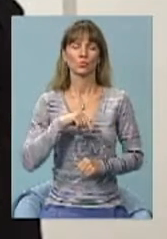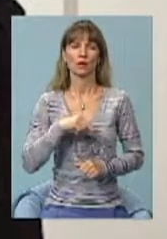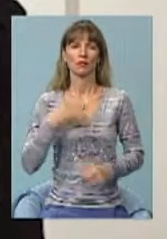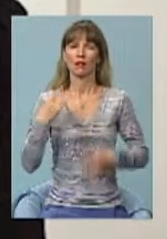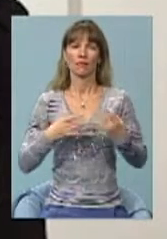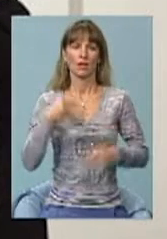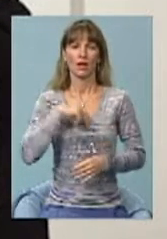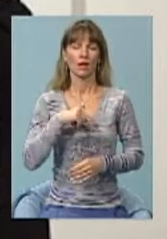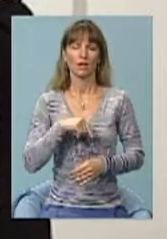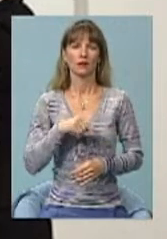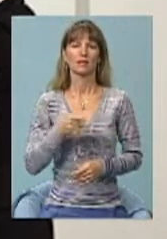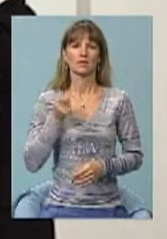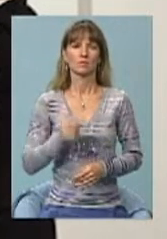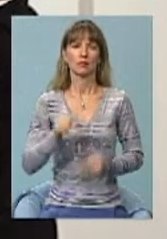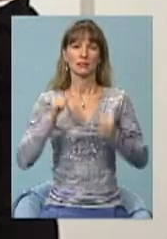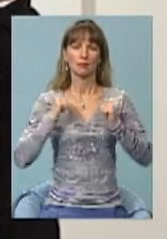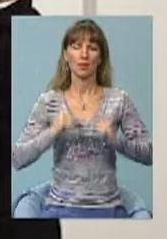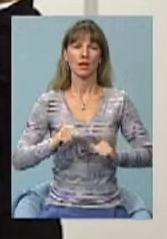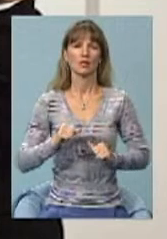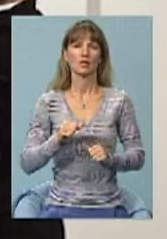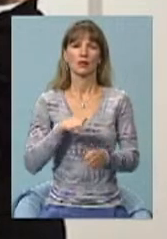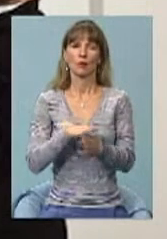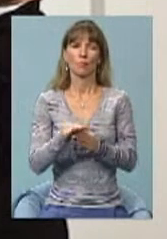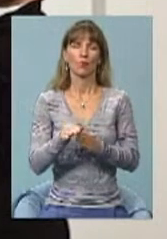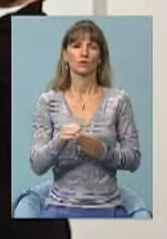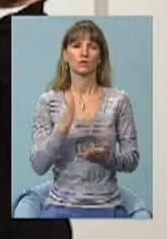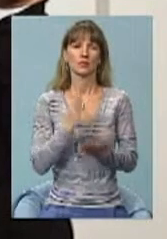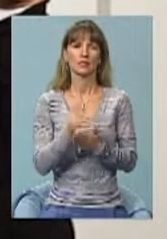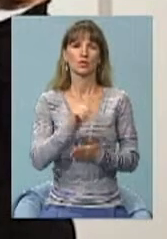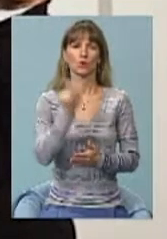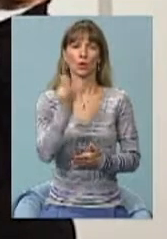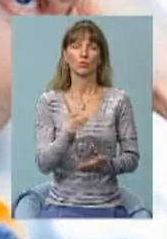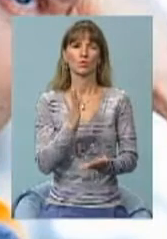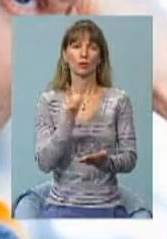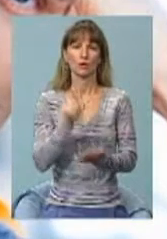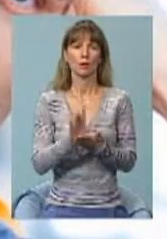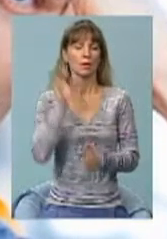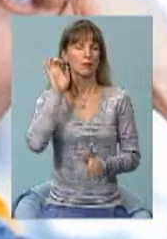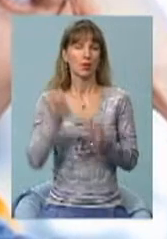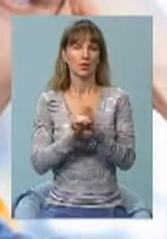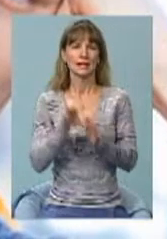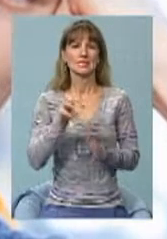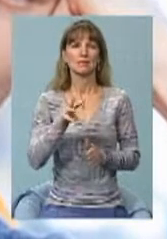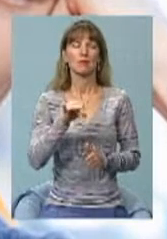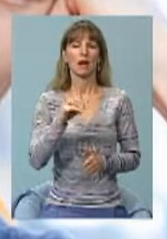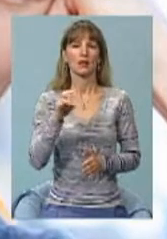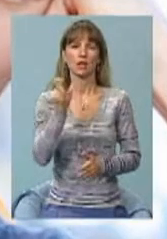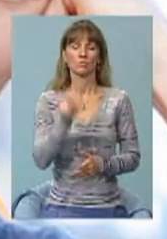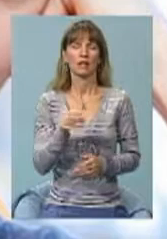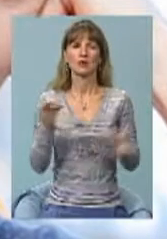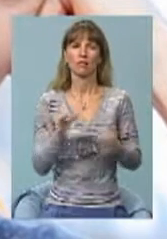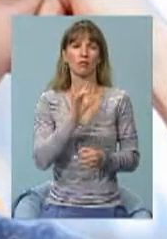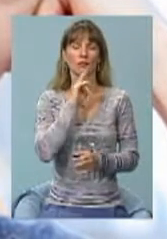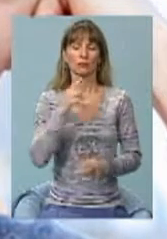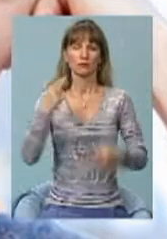характером. Насправді смиренність не цілком означає те, що людина має бути покірною. Смиренна людина ніколи не стане